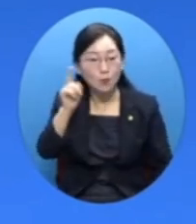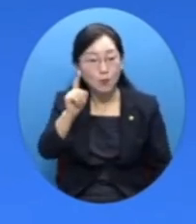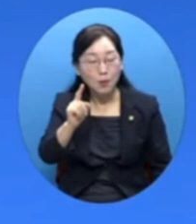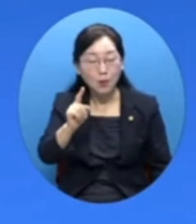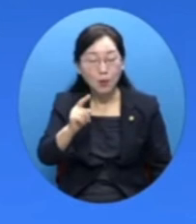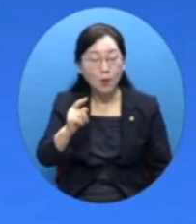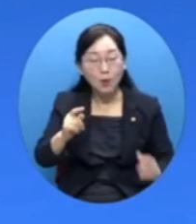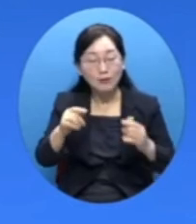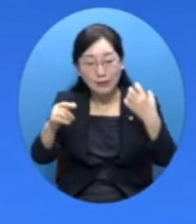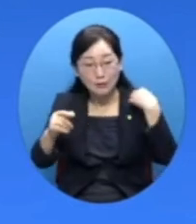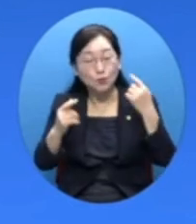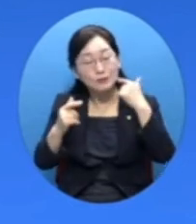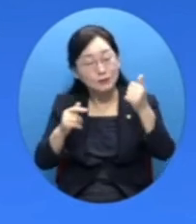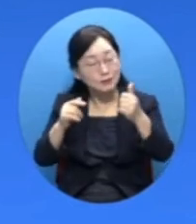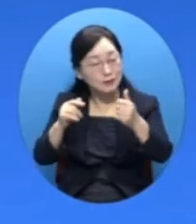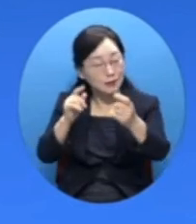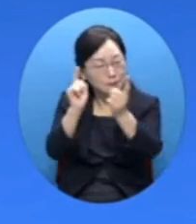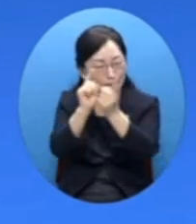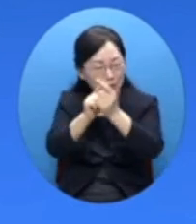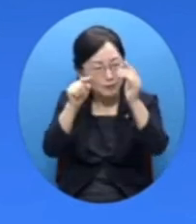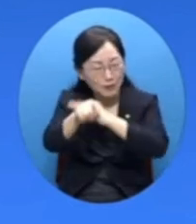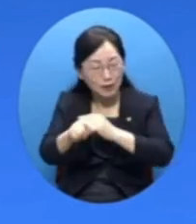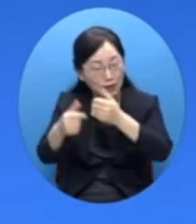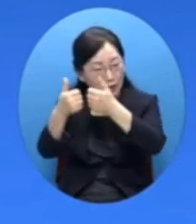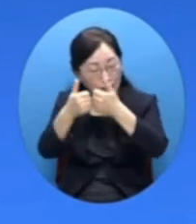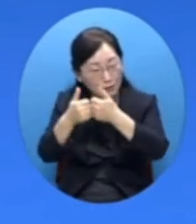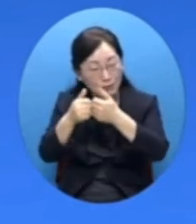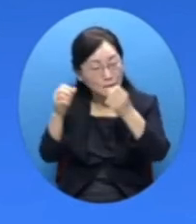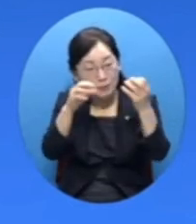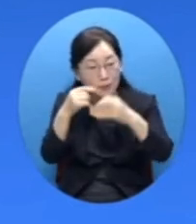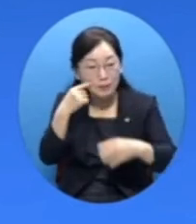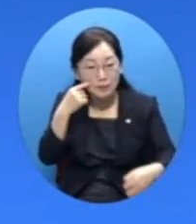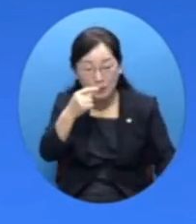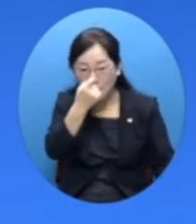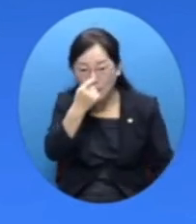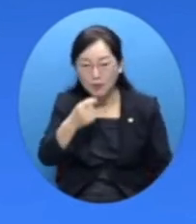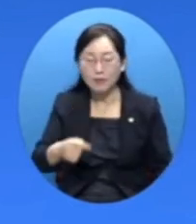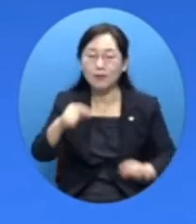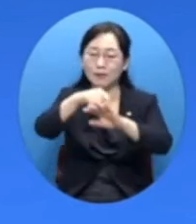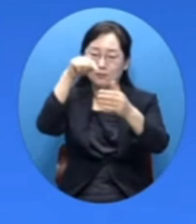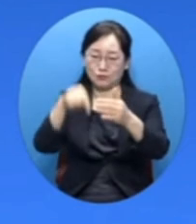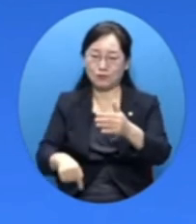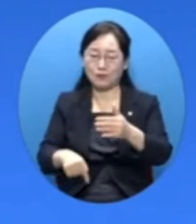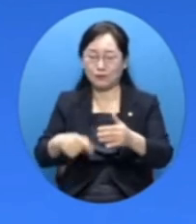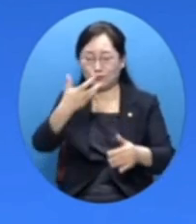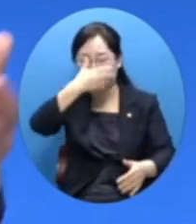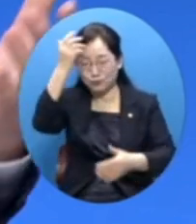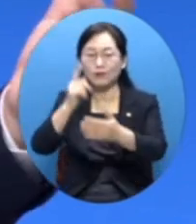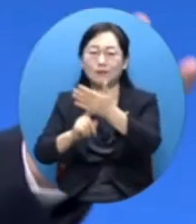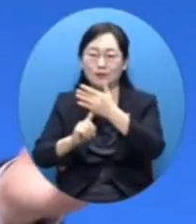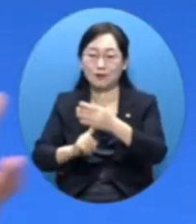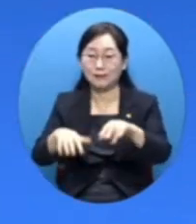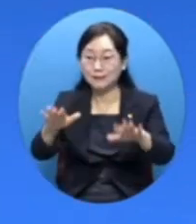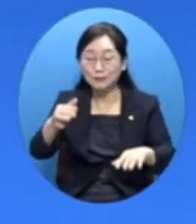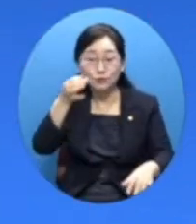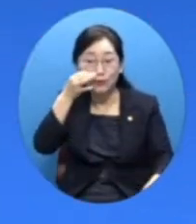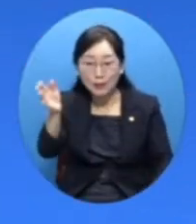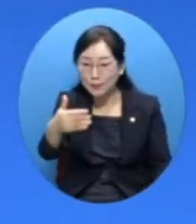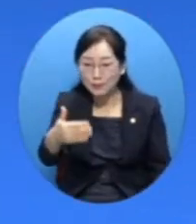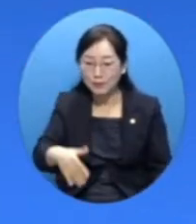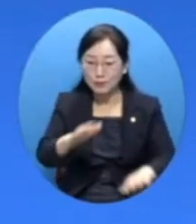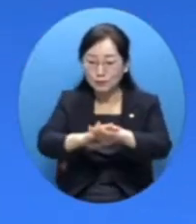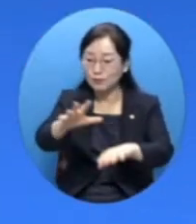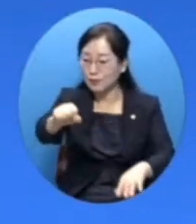목사님과 이야기를 나눴습니다 그러면서 우리들의 마음속에 꿈이 생기기 시작했습니다 지금 눈에는 보고 손